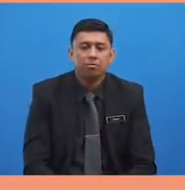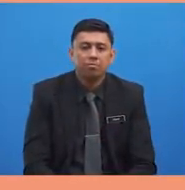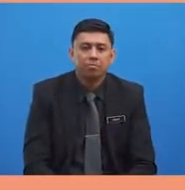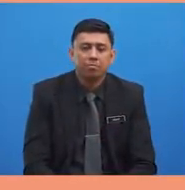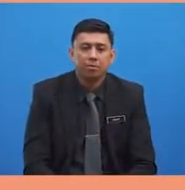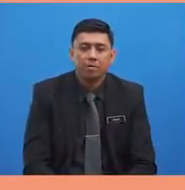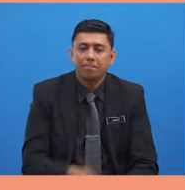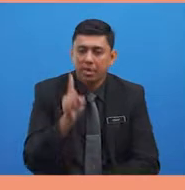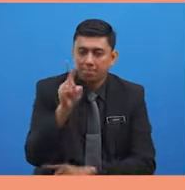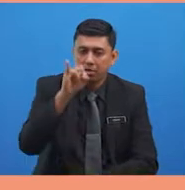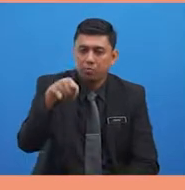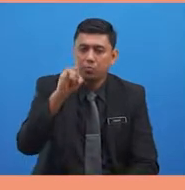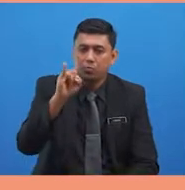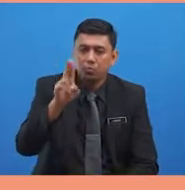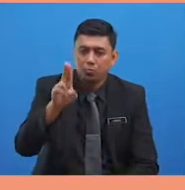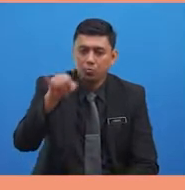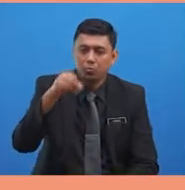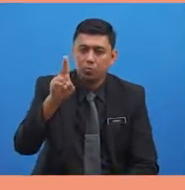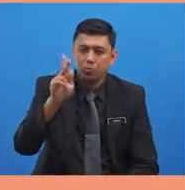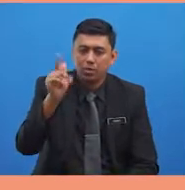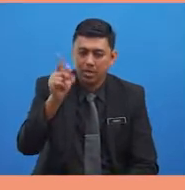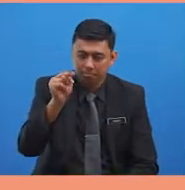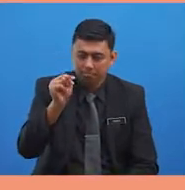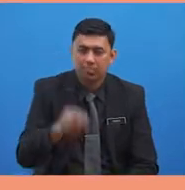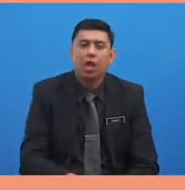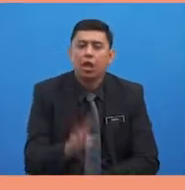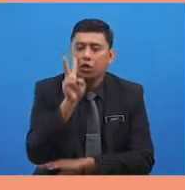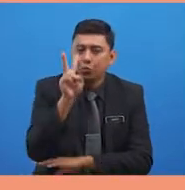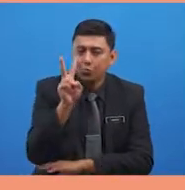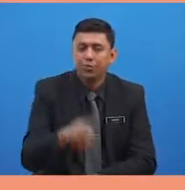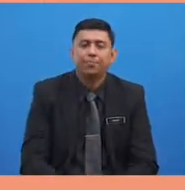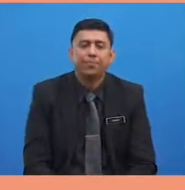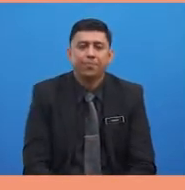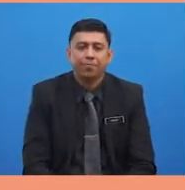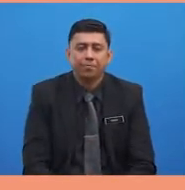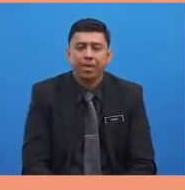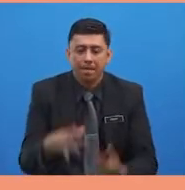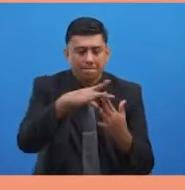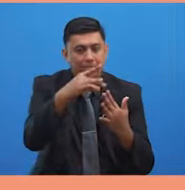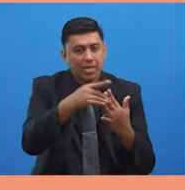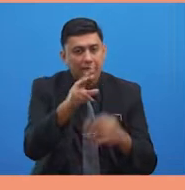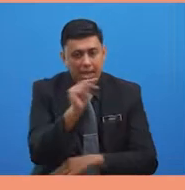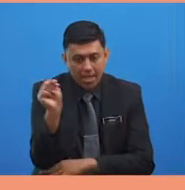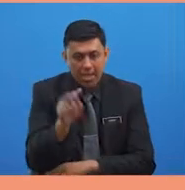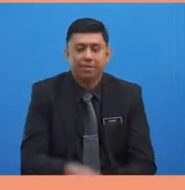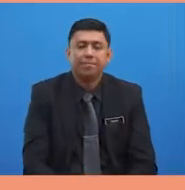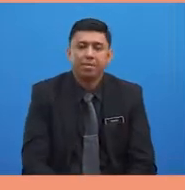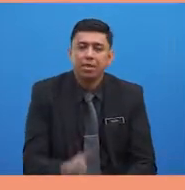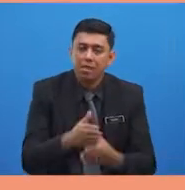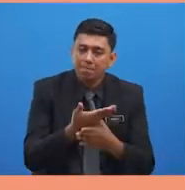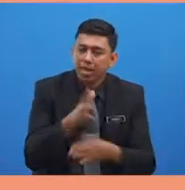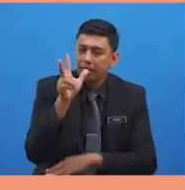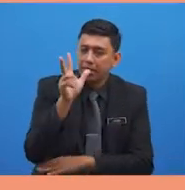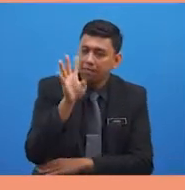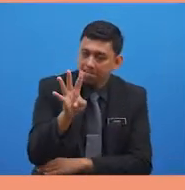iaitu pertama, struktur kawalan jujukan. Kedua, struktur kawalan pilihan yang terbahagi